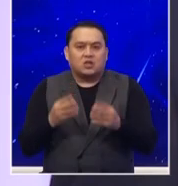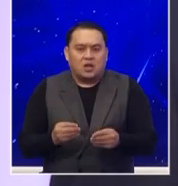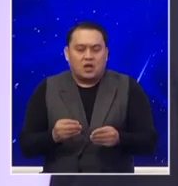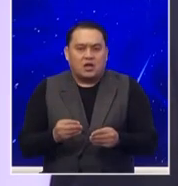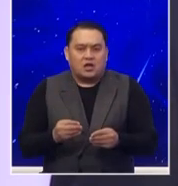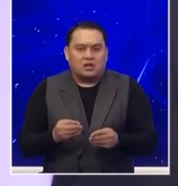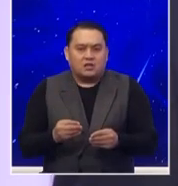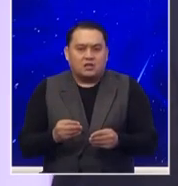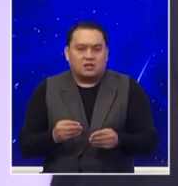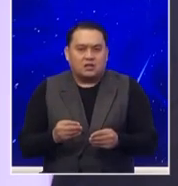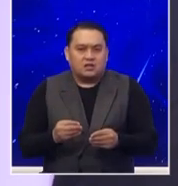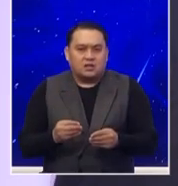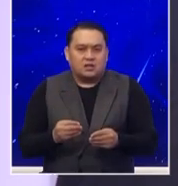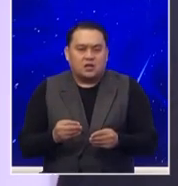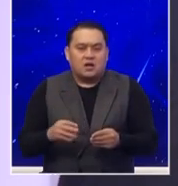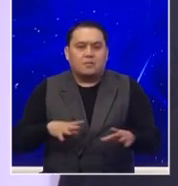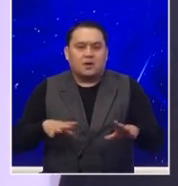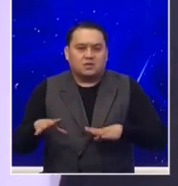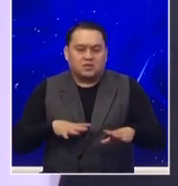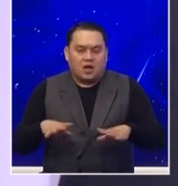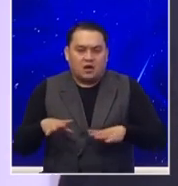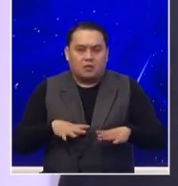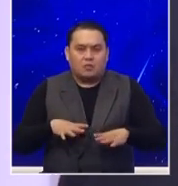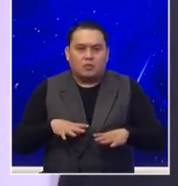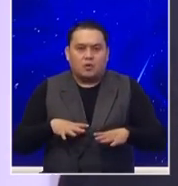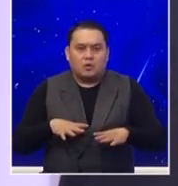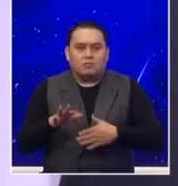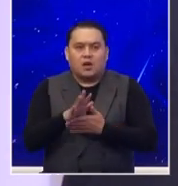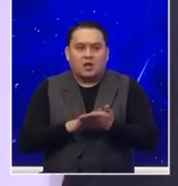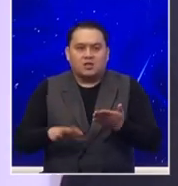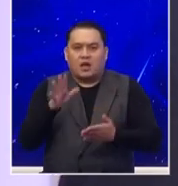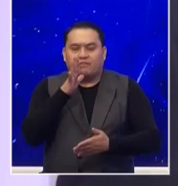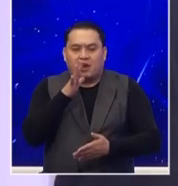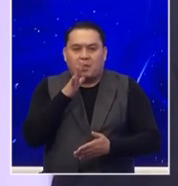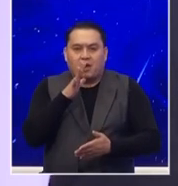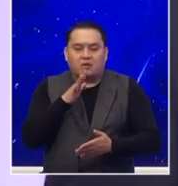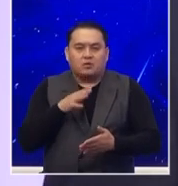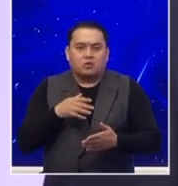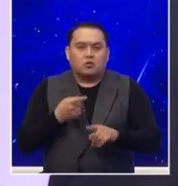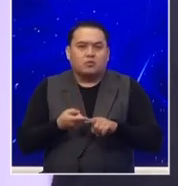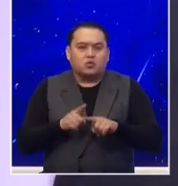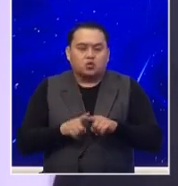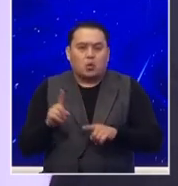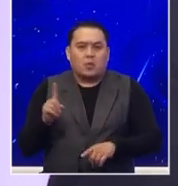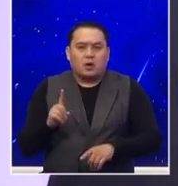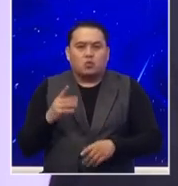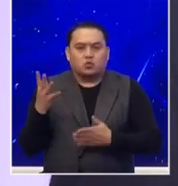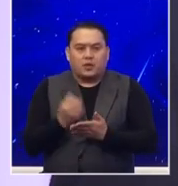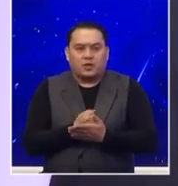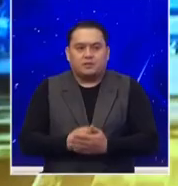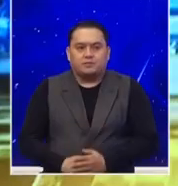для рынков и торговых домов мы, наоборот, продлеваем время для того, чтобы они